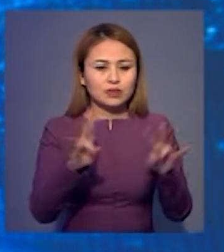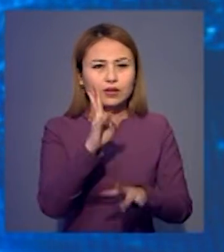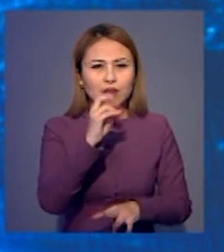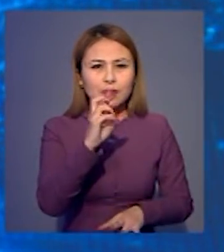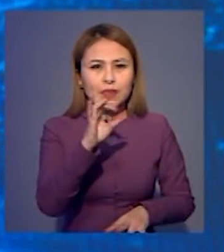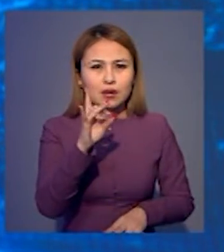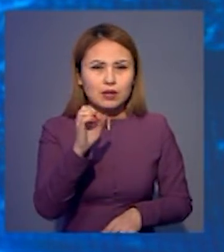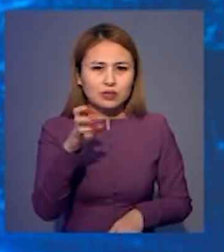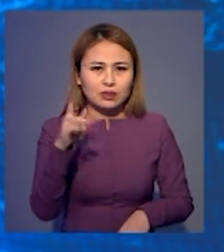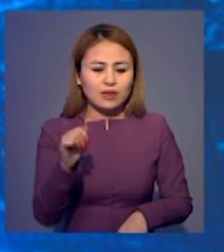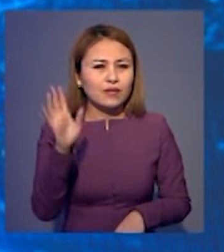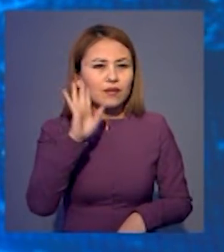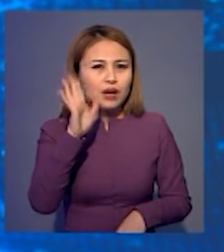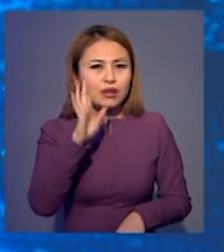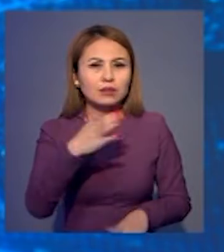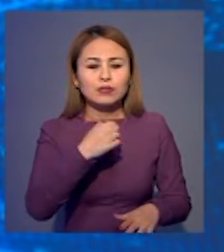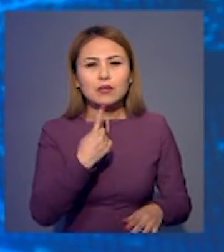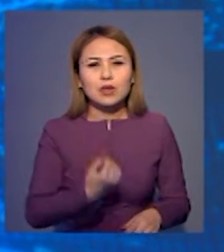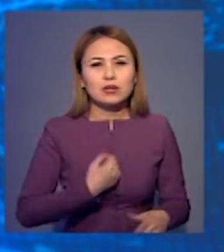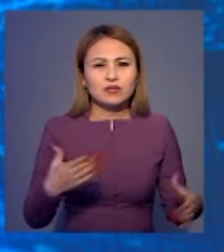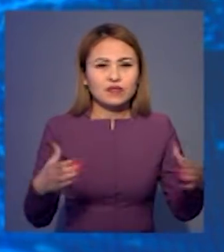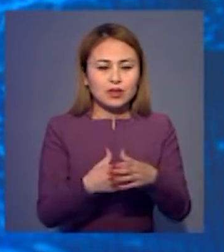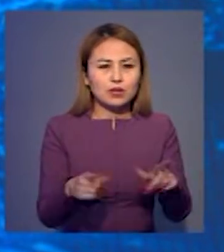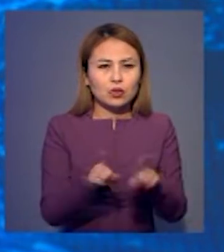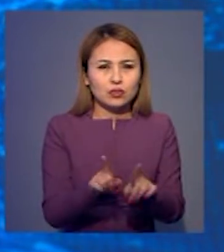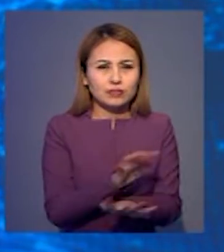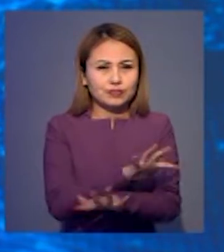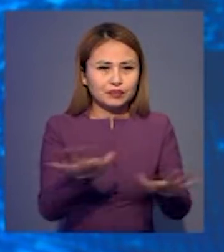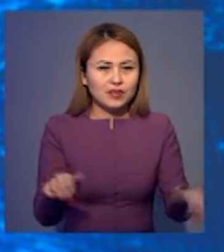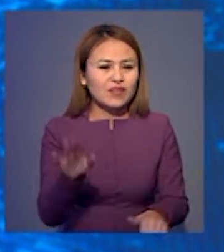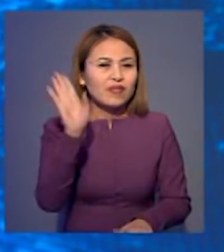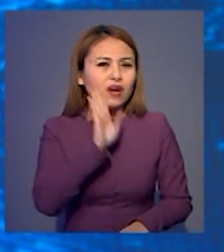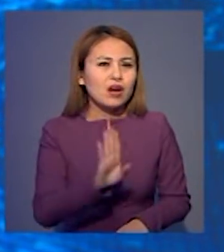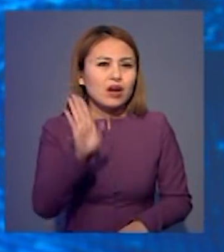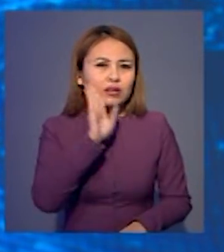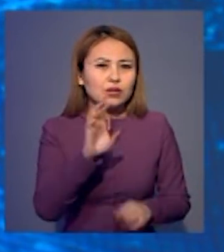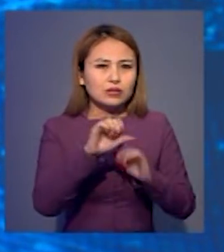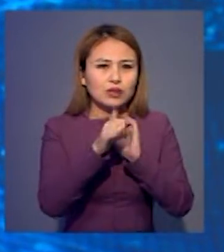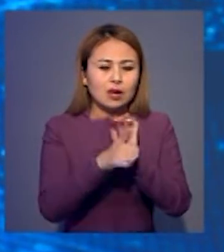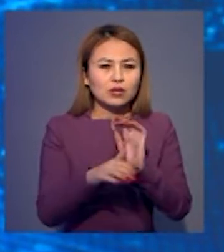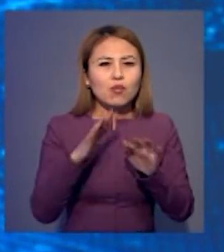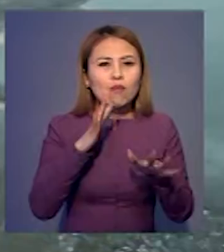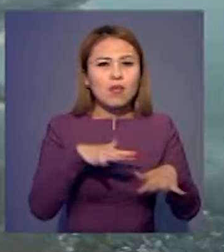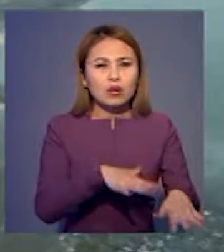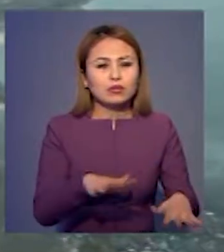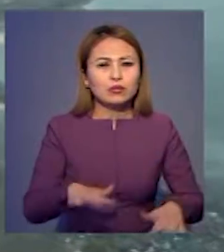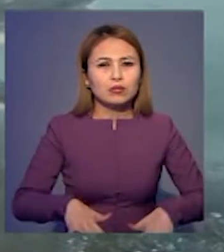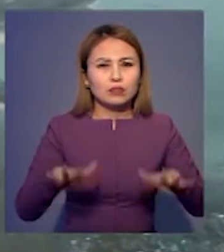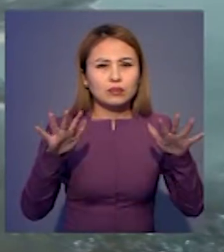Небраска штатында да әскери әуе базасын су басты. Жергілікті билік өңірдің 16 өзен арнасынан тасып